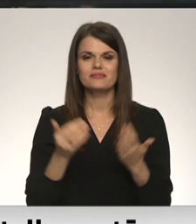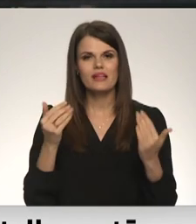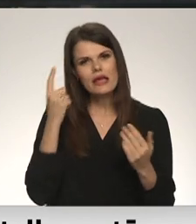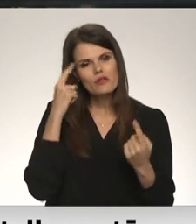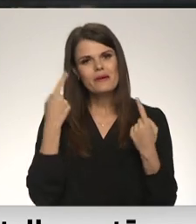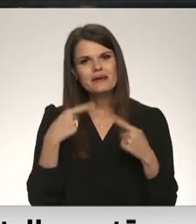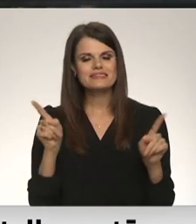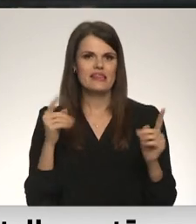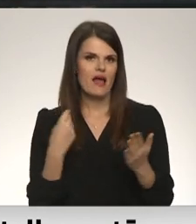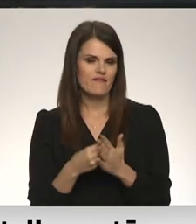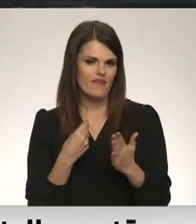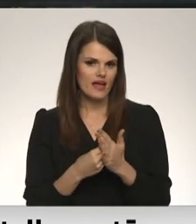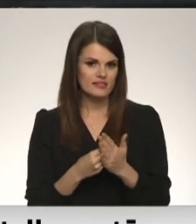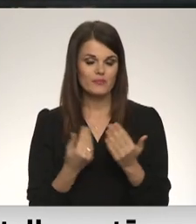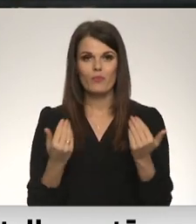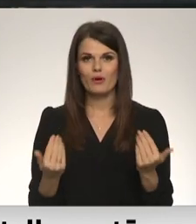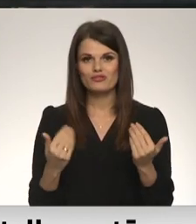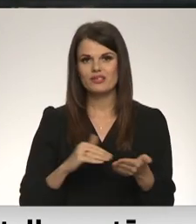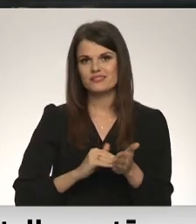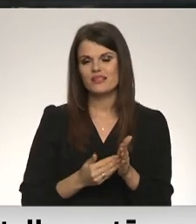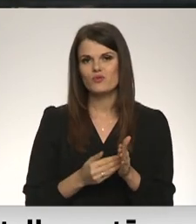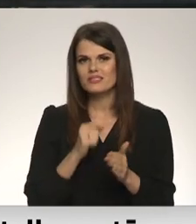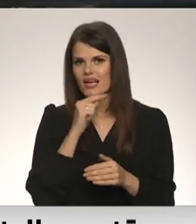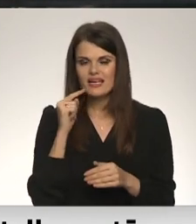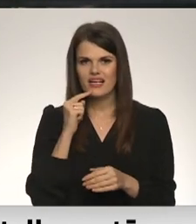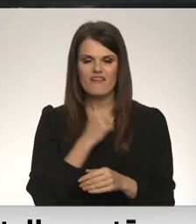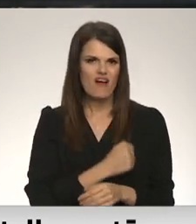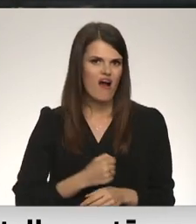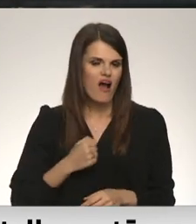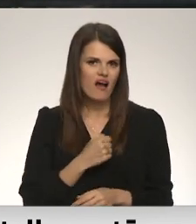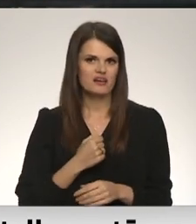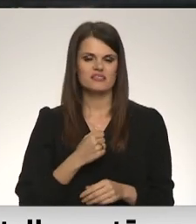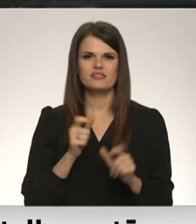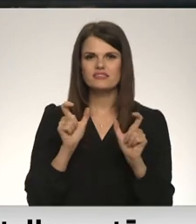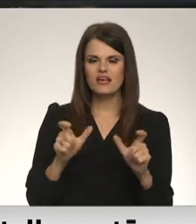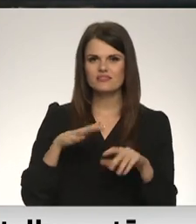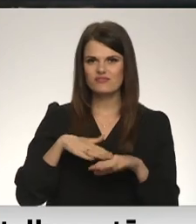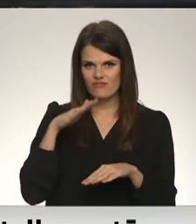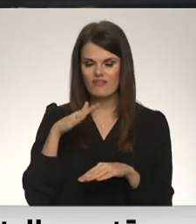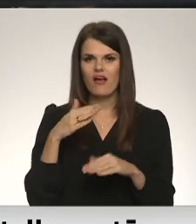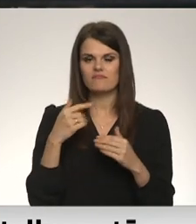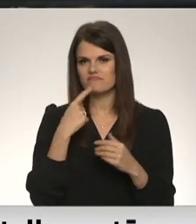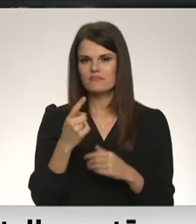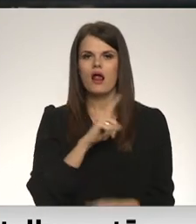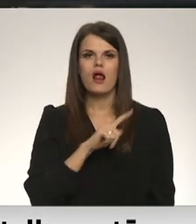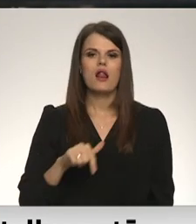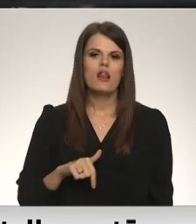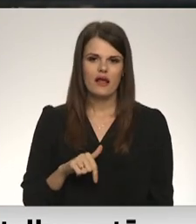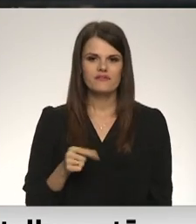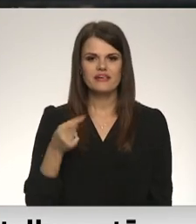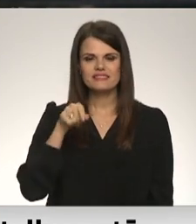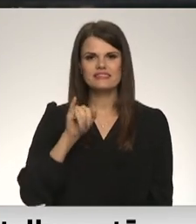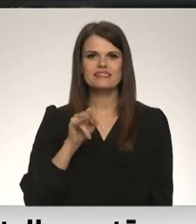citām vērtībām. Tā par pašreizējo situāciju Krievijas agresijas un tai noteikto sankciju dēļ saka Latvijas stividoru